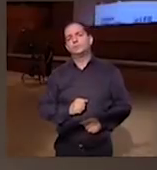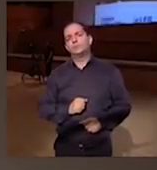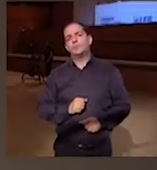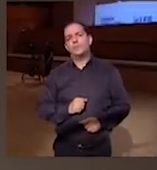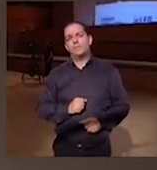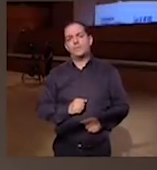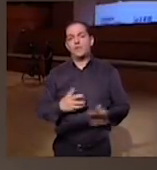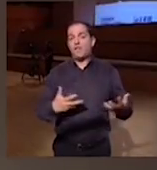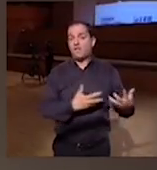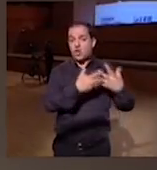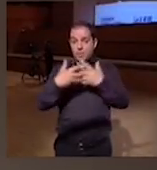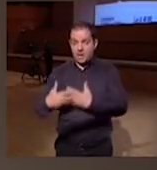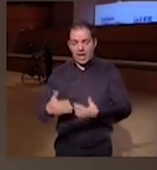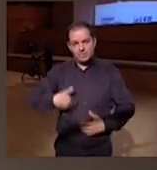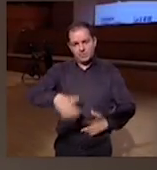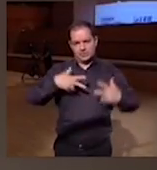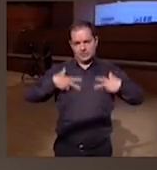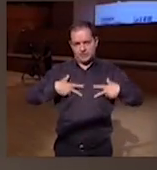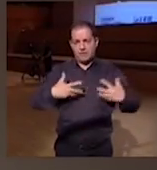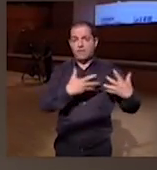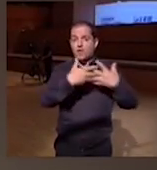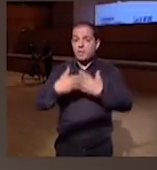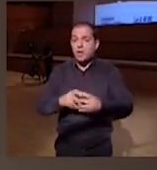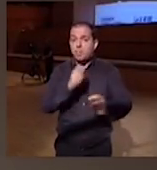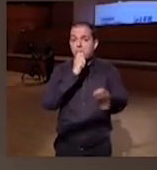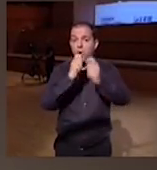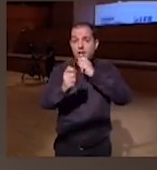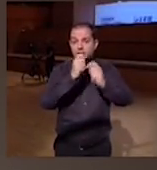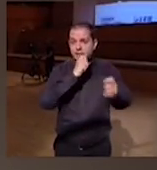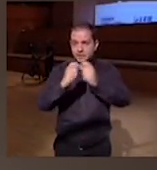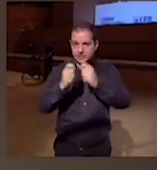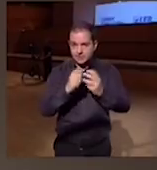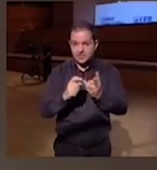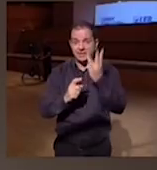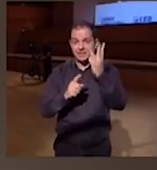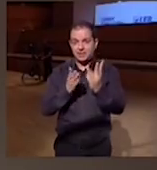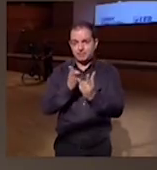η βιομηχανική μας πολιτική, θα μπορούσα να πω ότι στηρίζεται στο τρίπτυχο